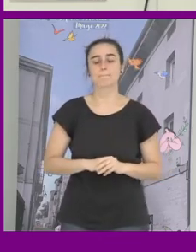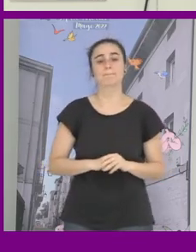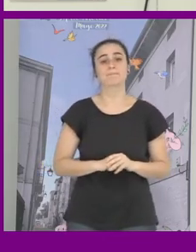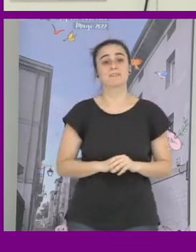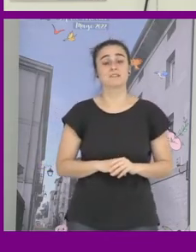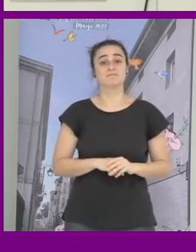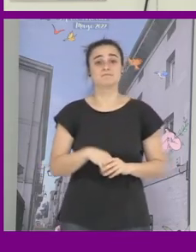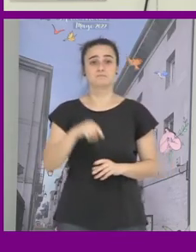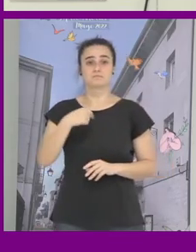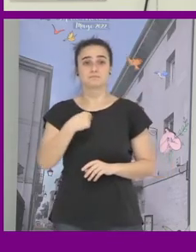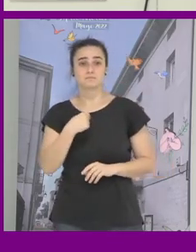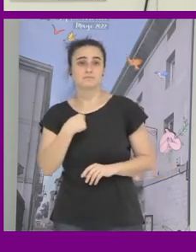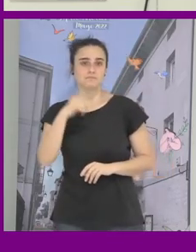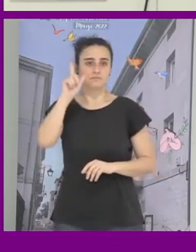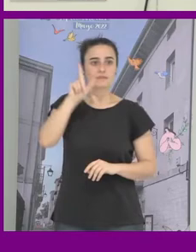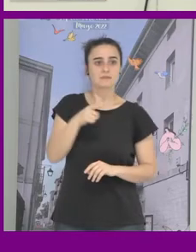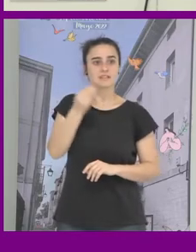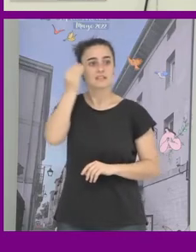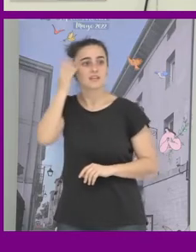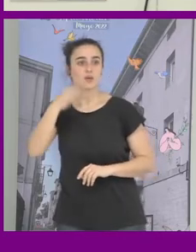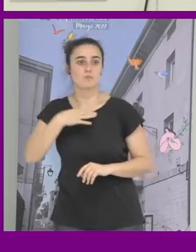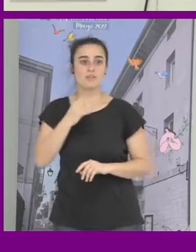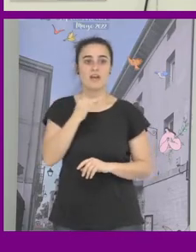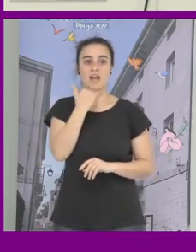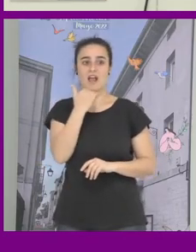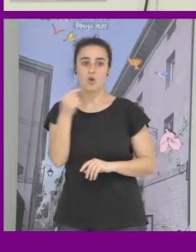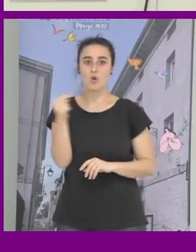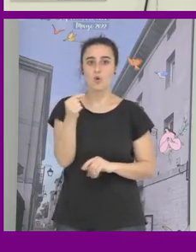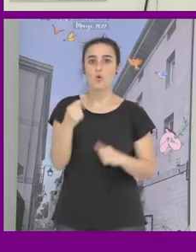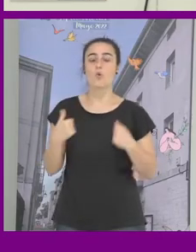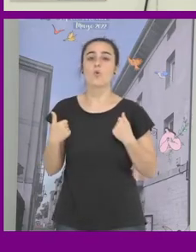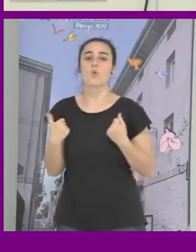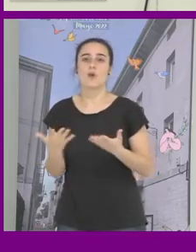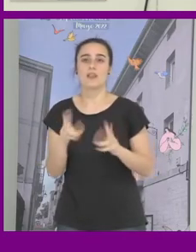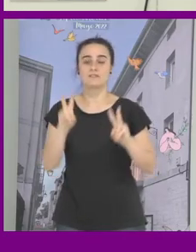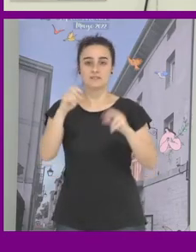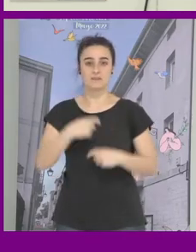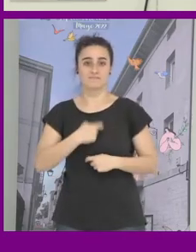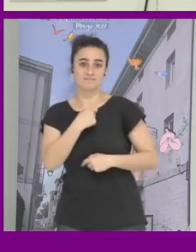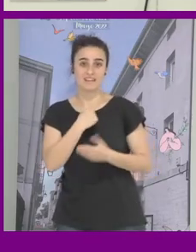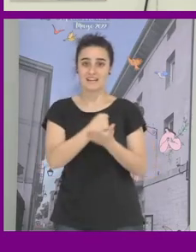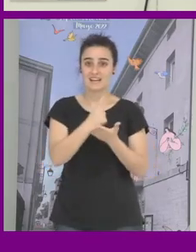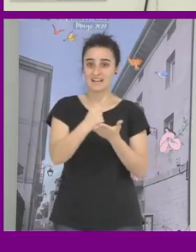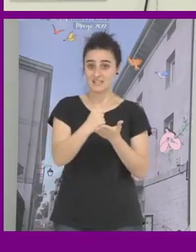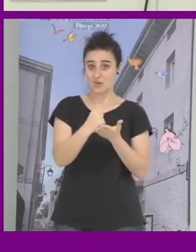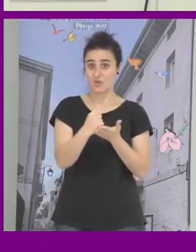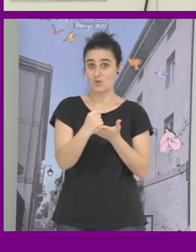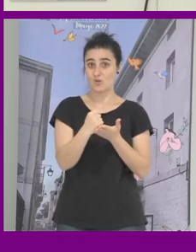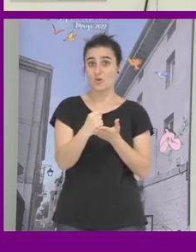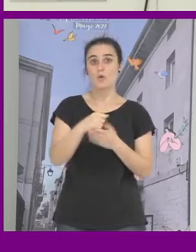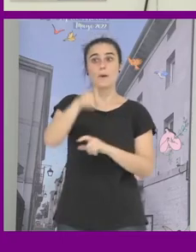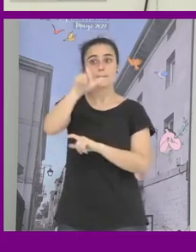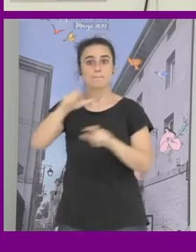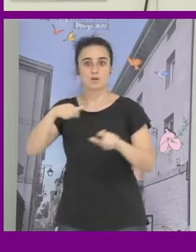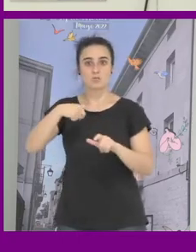zait, ba kaltegarria den beste kontu bat dela, erregistro zibilean ez dela posible bi guraso baino gehiago